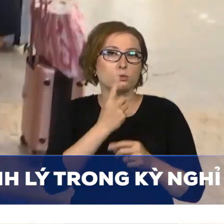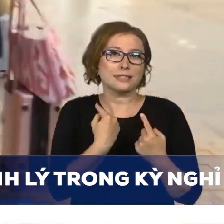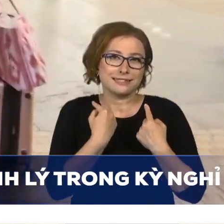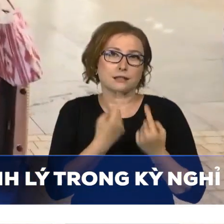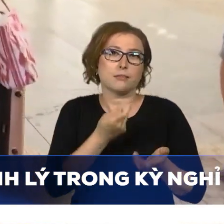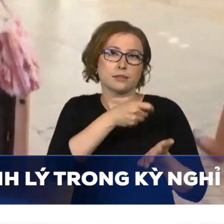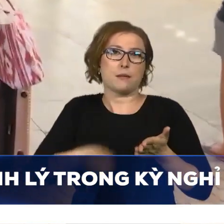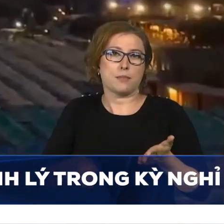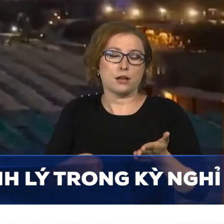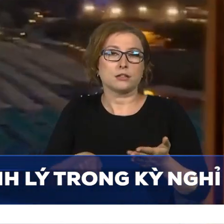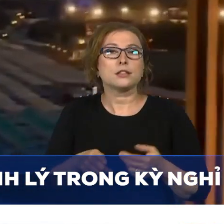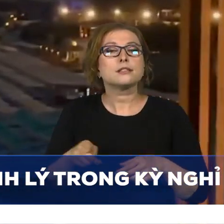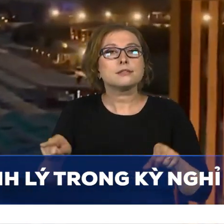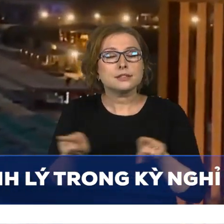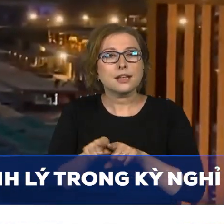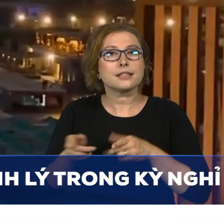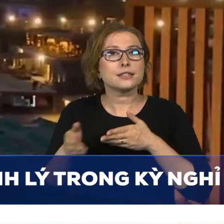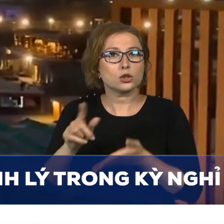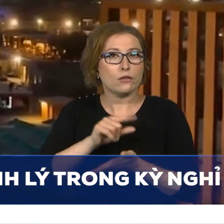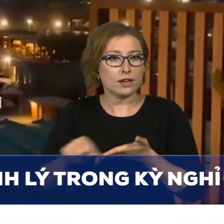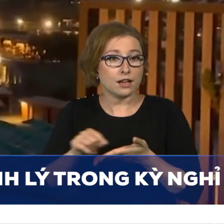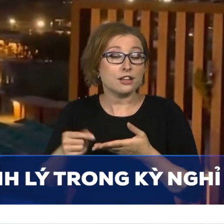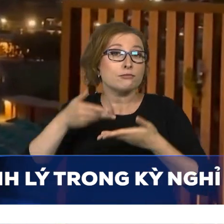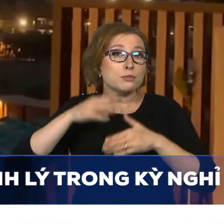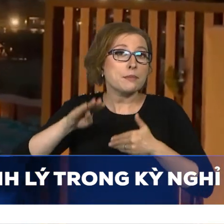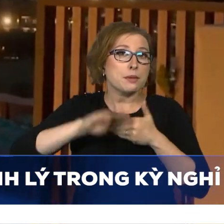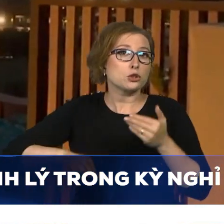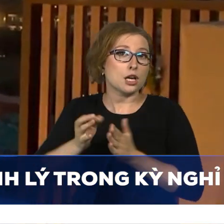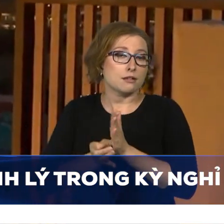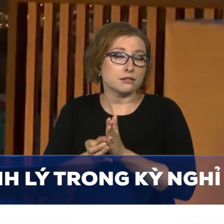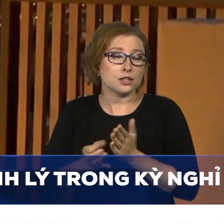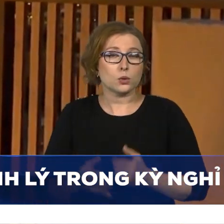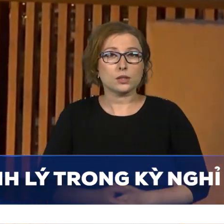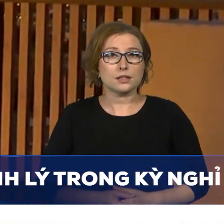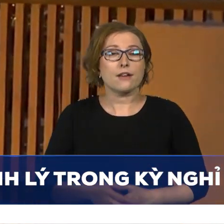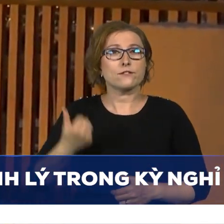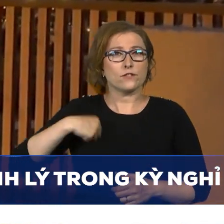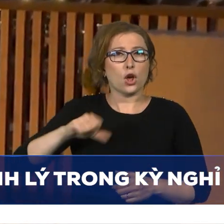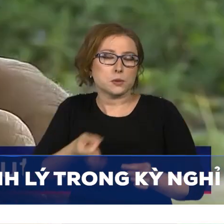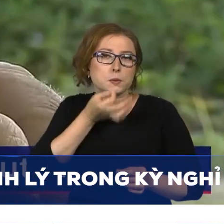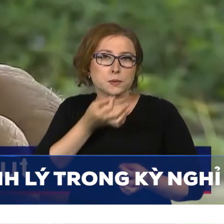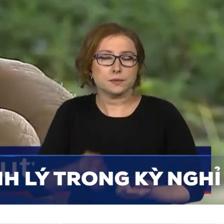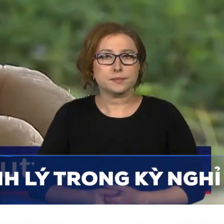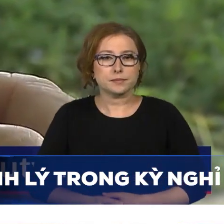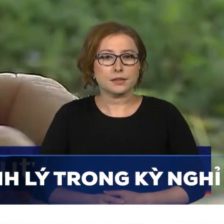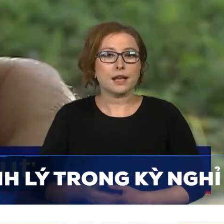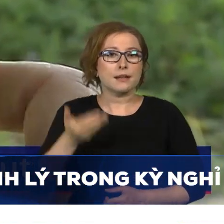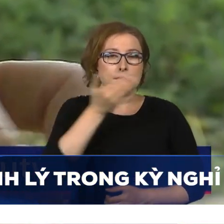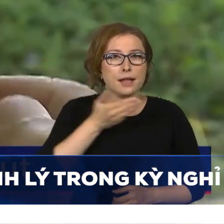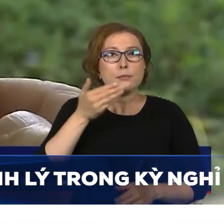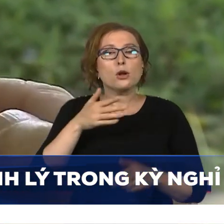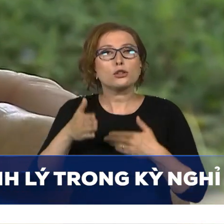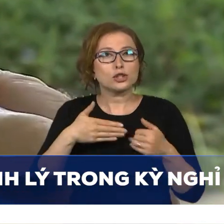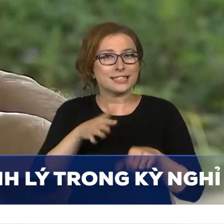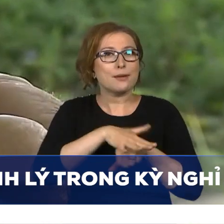Theo quy định an ninh, hành lý không thể di chuyển bằng máy bay nếu không có người chịu trách nhiệm về hành lý đó trên khoang máy bay. Chẳng hạn như bà Zuzana